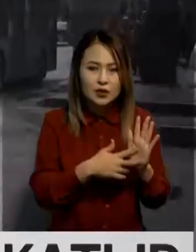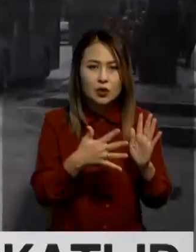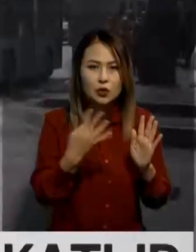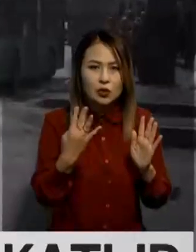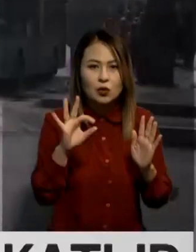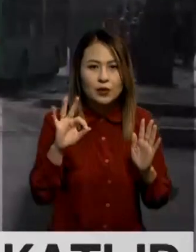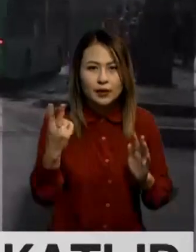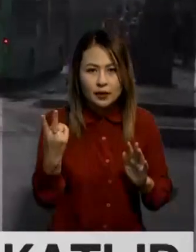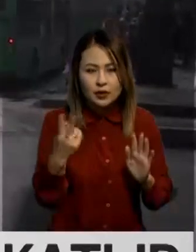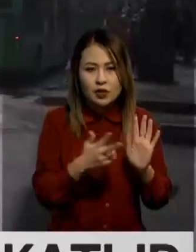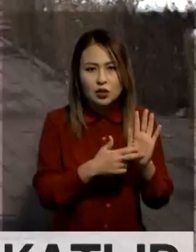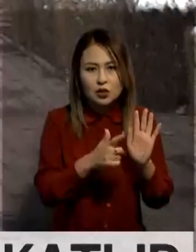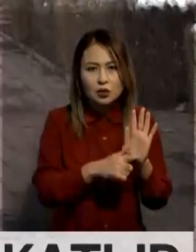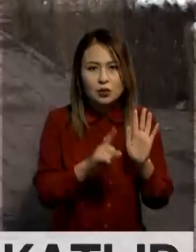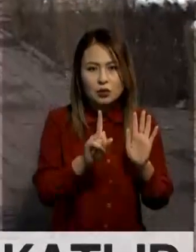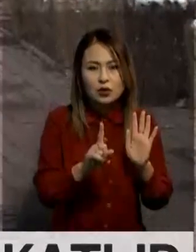298-54-02,